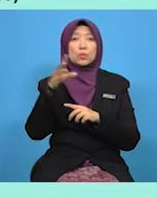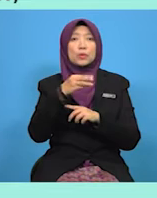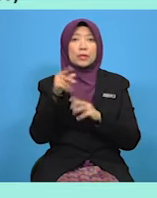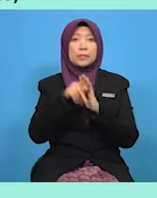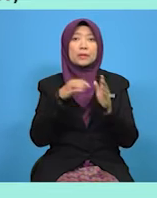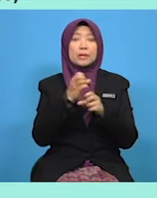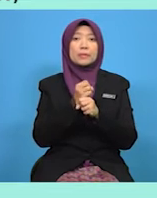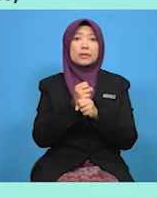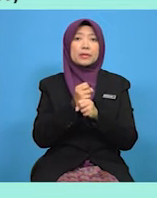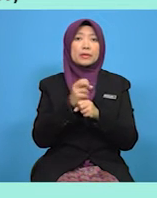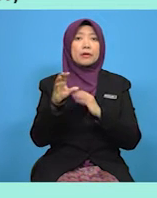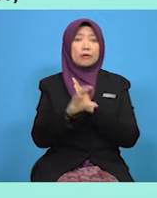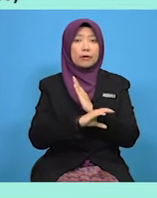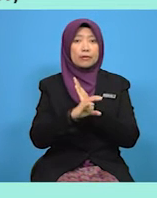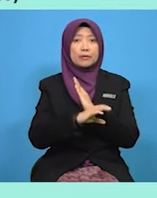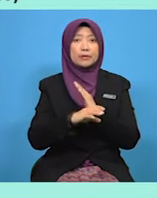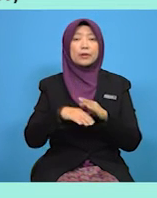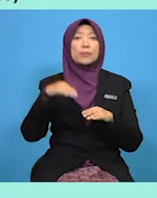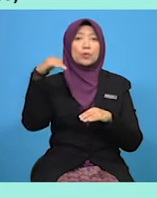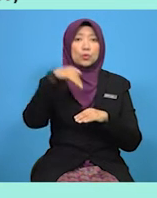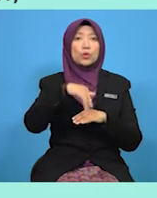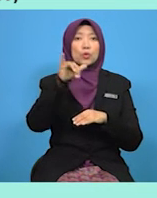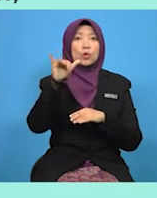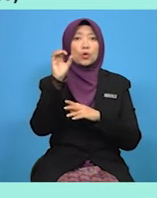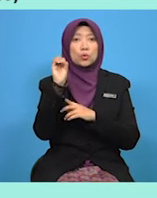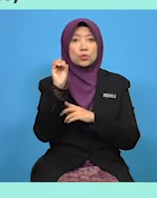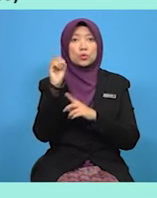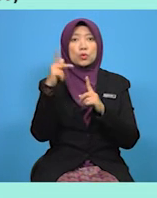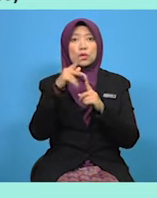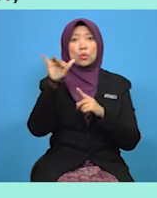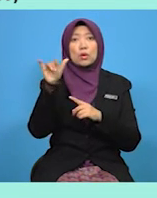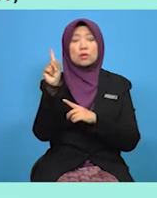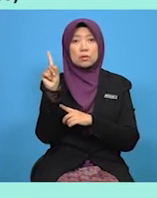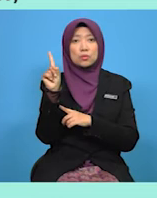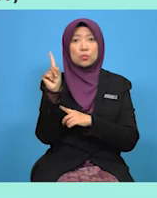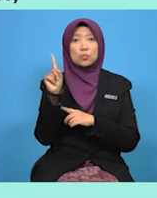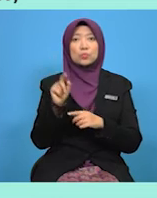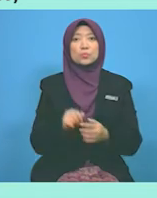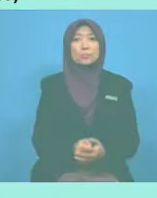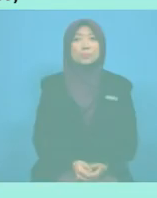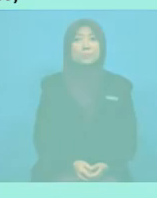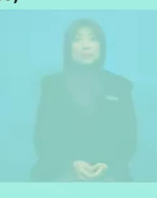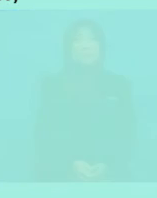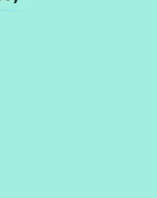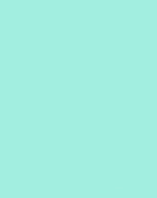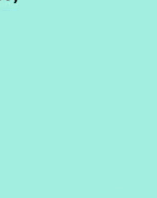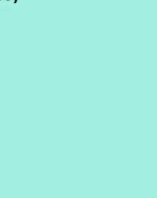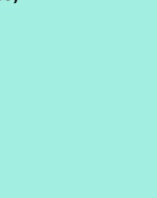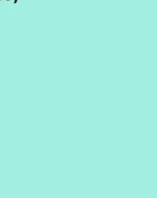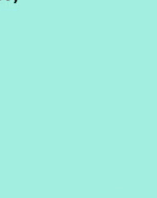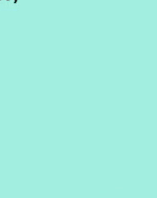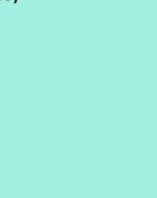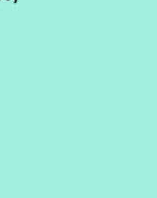dan pendapatan negara benar menurun dari Y0 ke Y1.